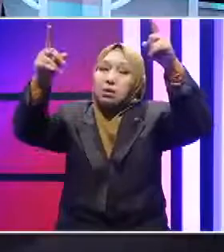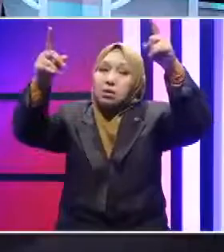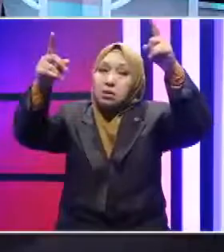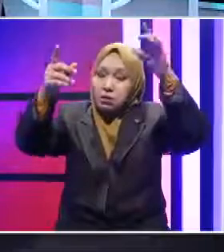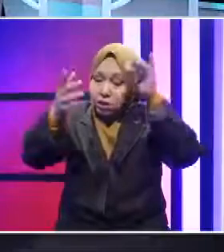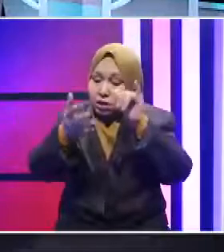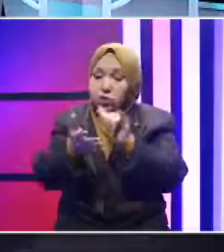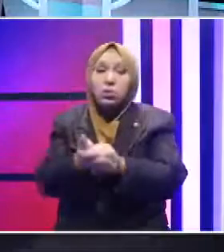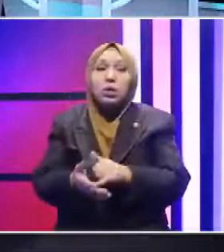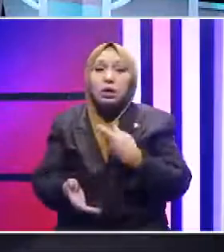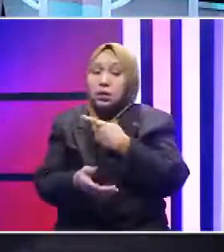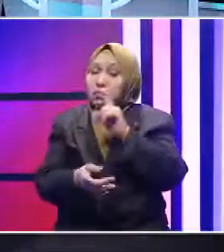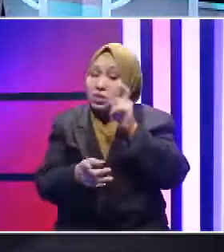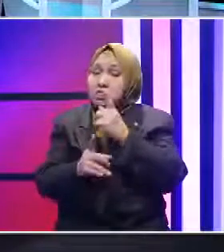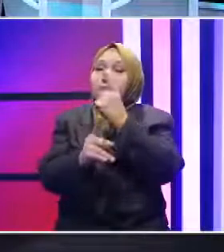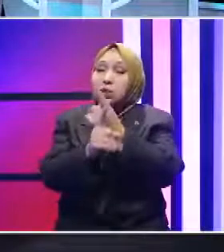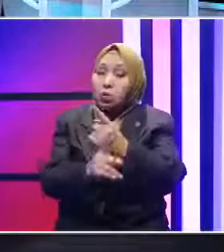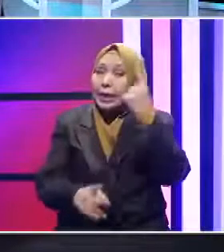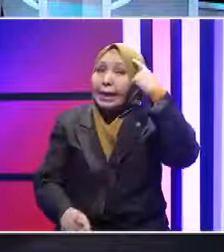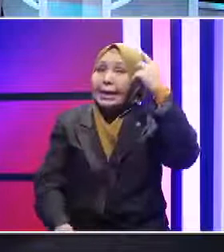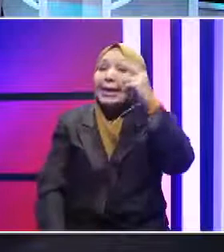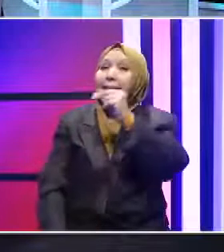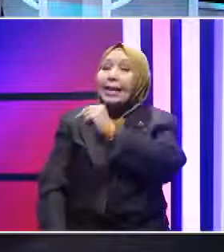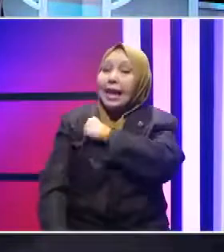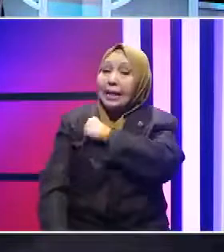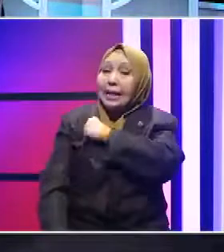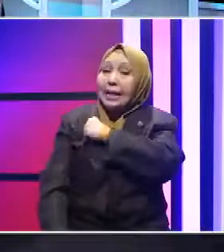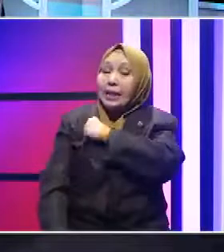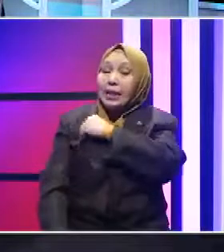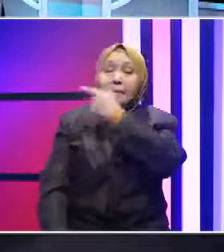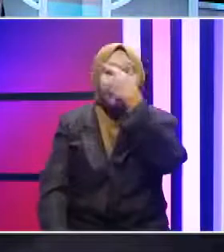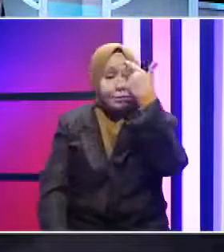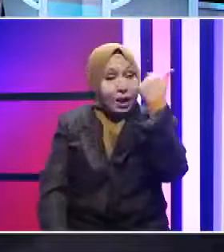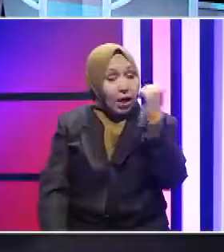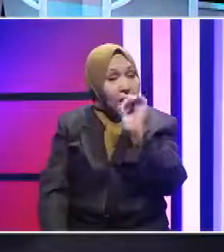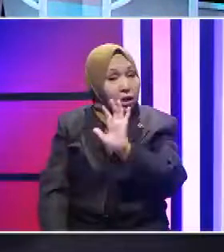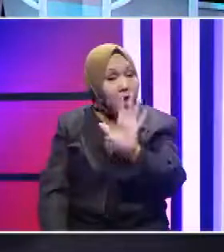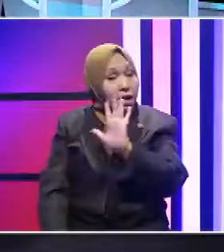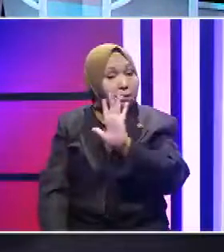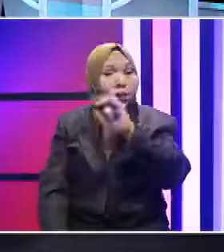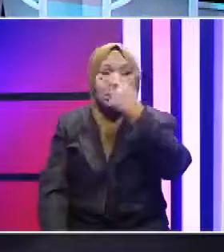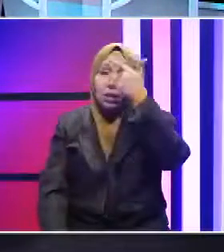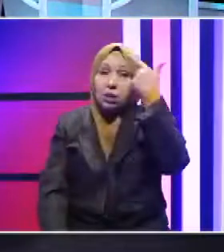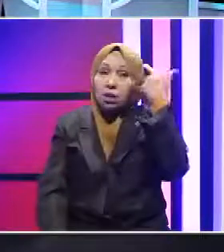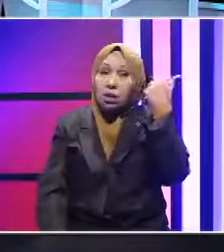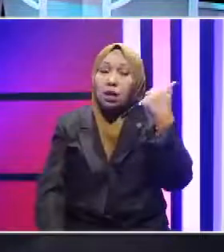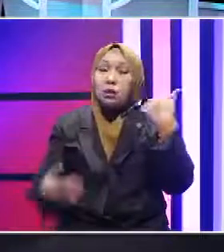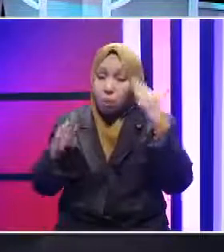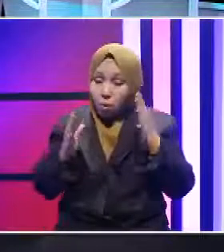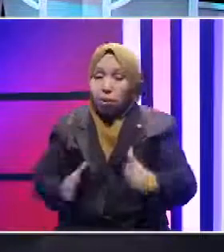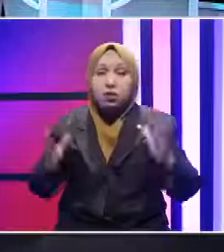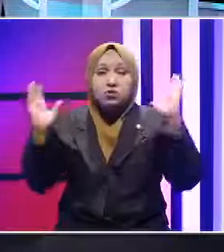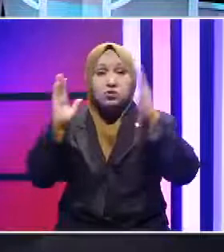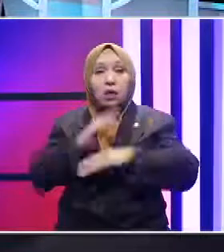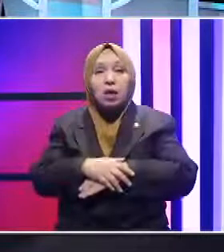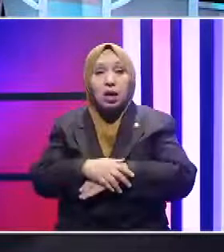itu yang kita kena betulkan niat kita, kerana bi rabbikal karim. Jangan buat kerana manusia. Ada orang solat Ustaz ya, tapi